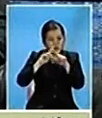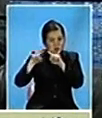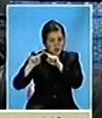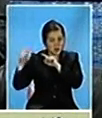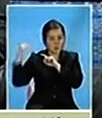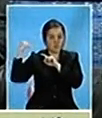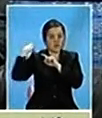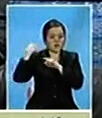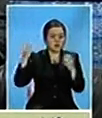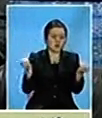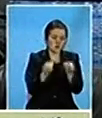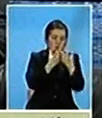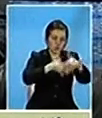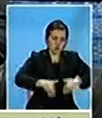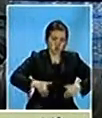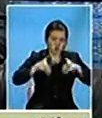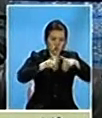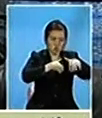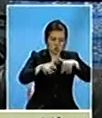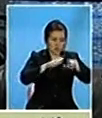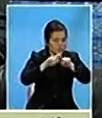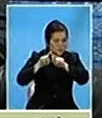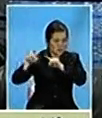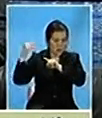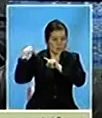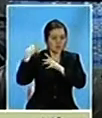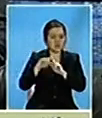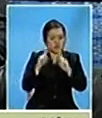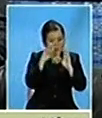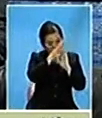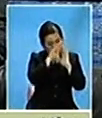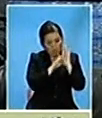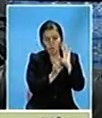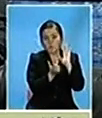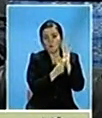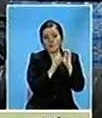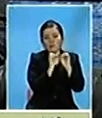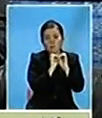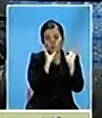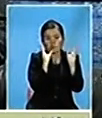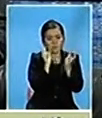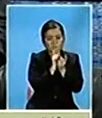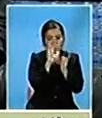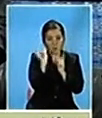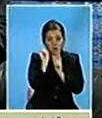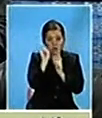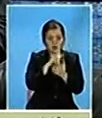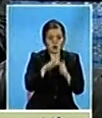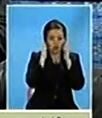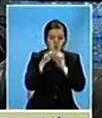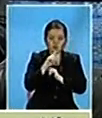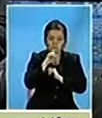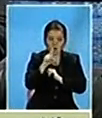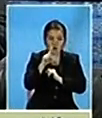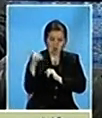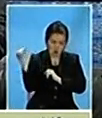ต่อพี่น้องประชาชนตรวจบัญชีท้ายครับก็ยังไม่พบครับว่าคดีที่ท่านนำมารับเรื่องร้องเรียนรวมถึงการแก้